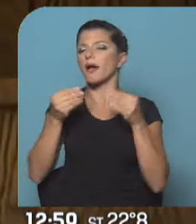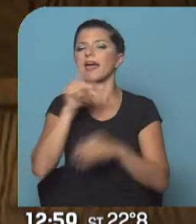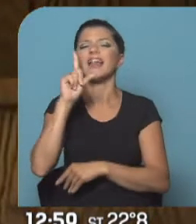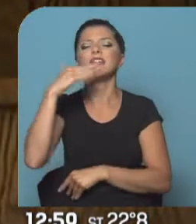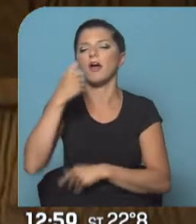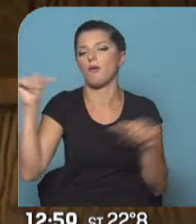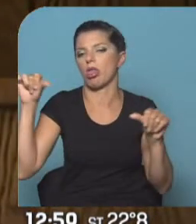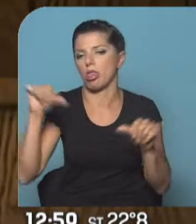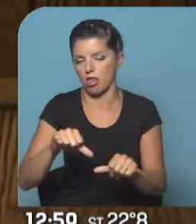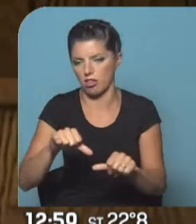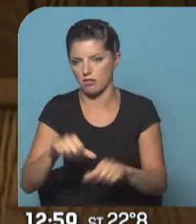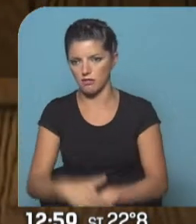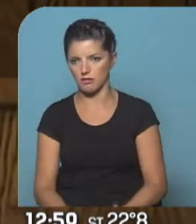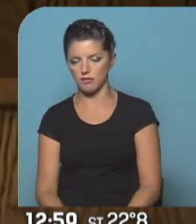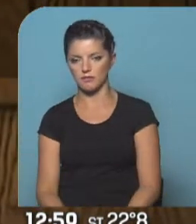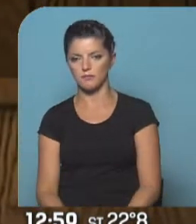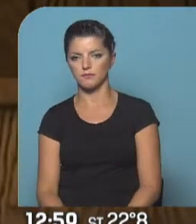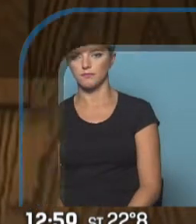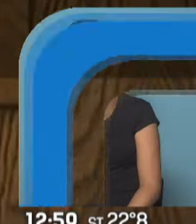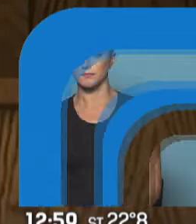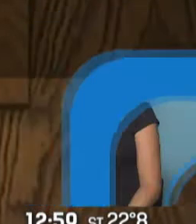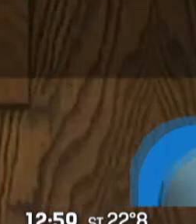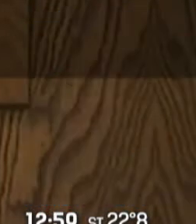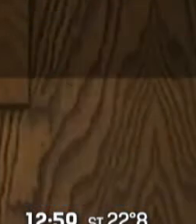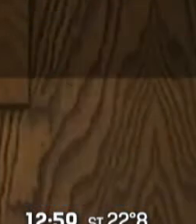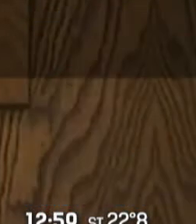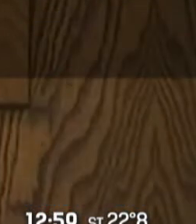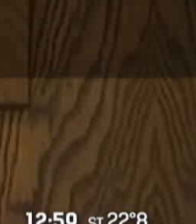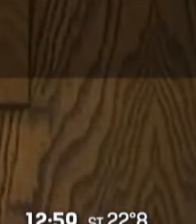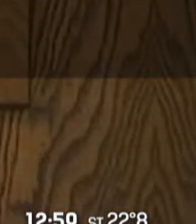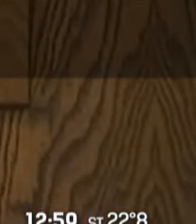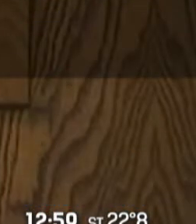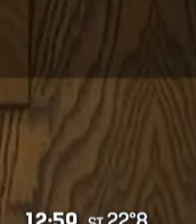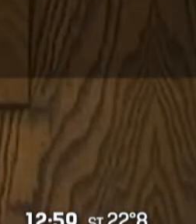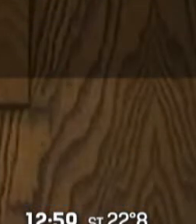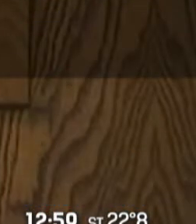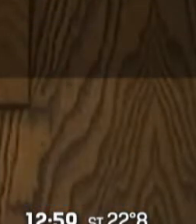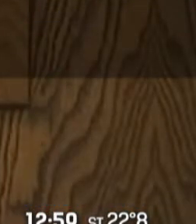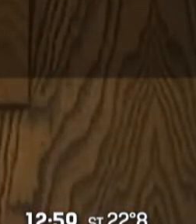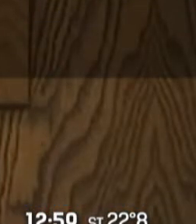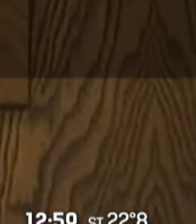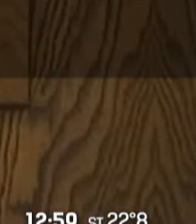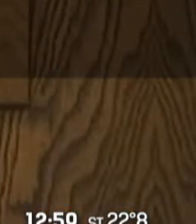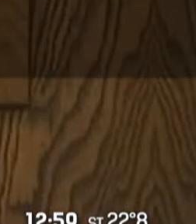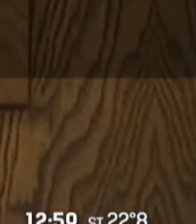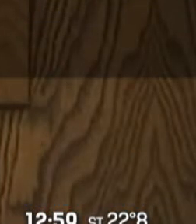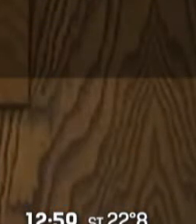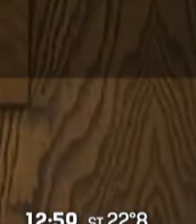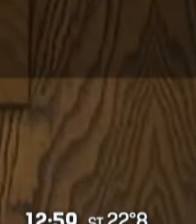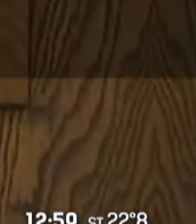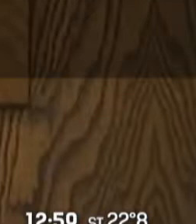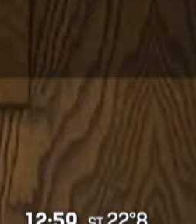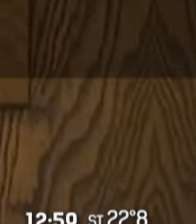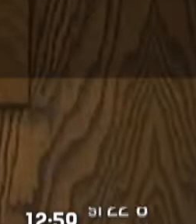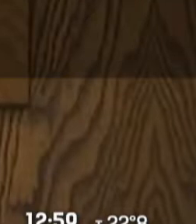إن النظام السعودي الذي يعاني اليوم من أزمة داخلية حادة ومن إخفاقات